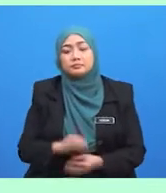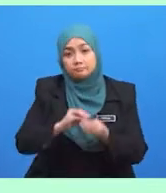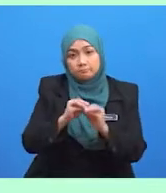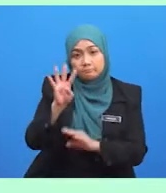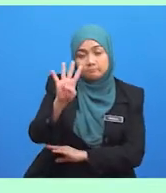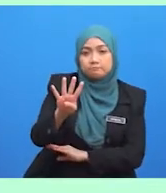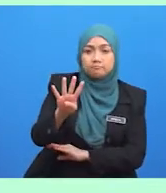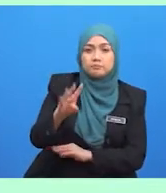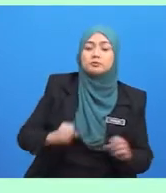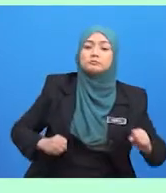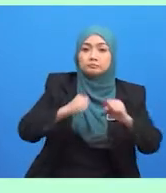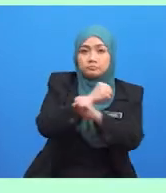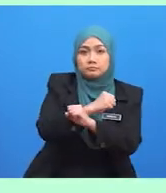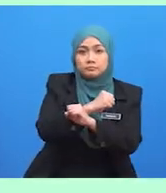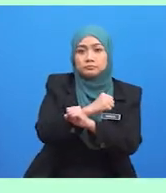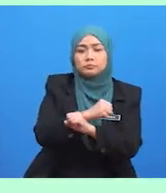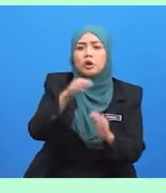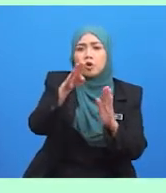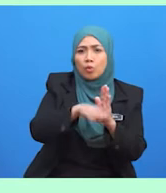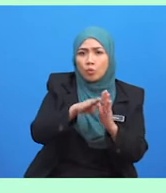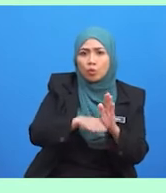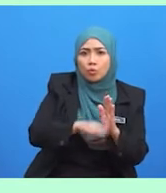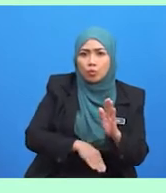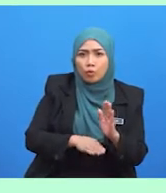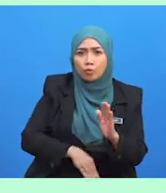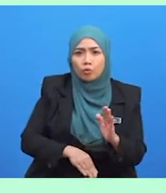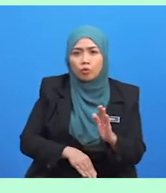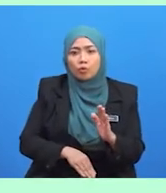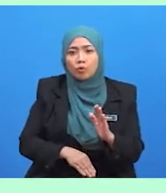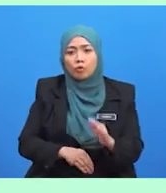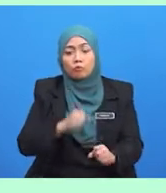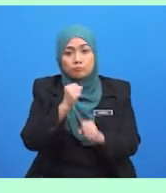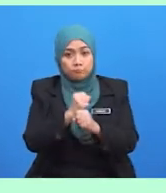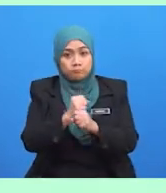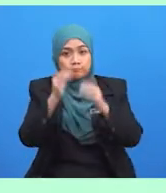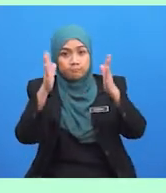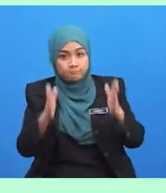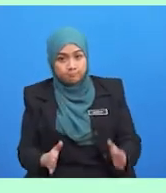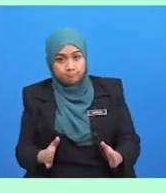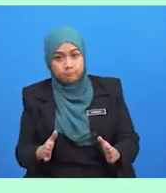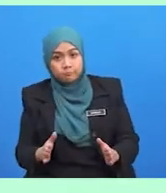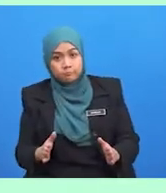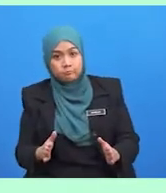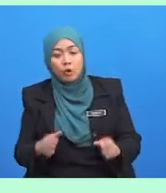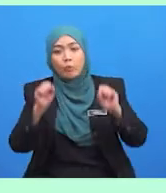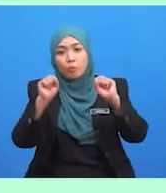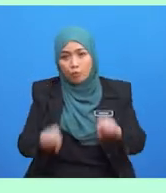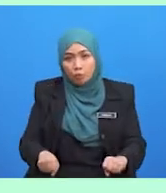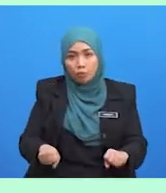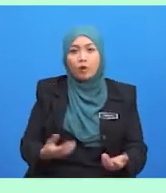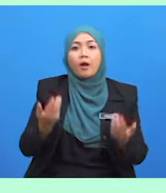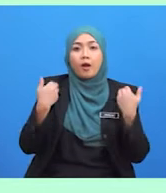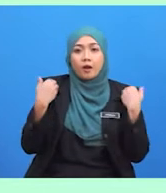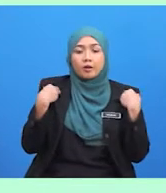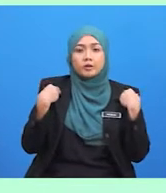Keempat, sekatan juga mengurangkan kadar pengangguran kerana perkembangan industri tempatan mewujudkan